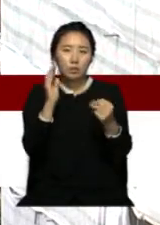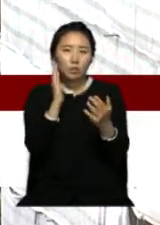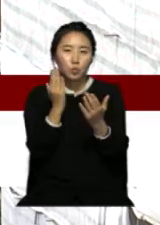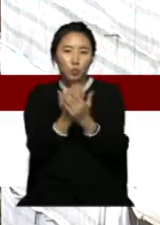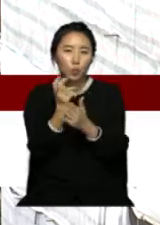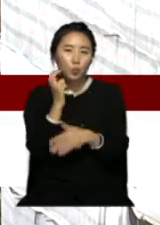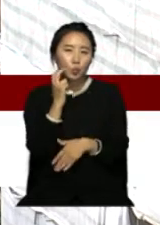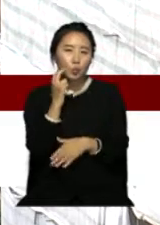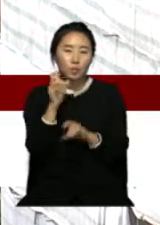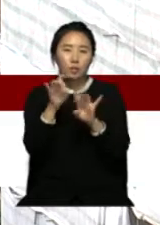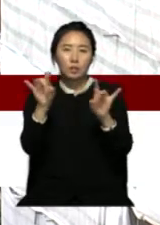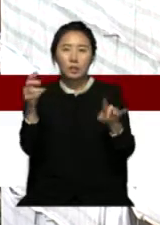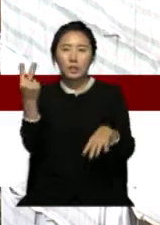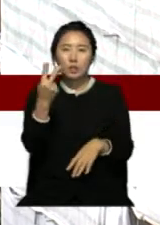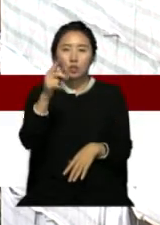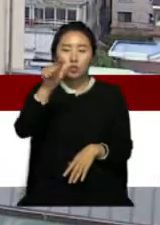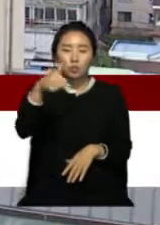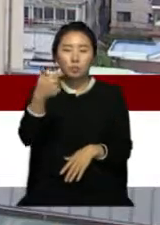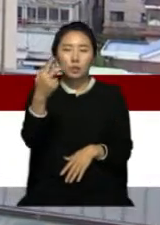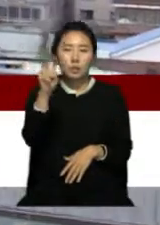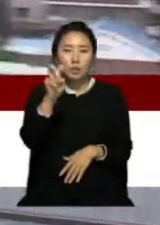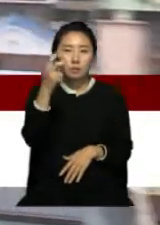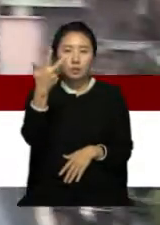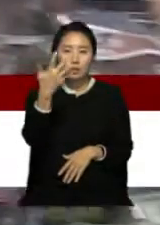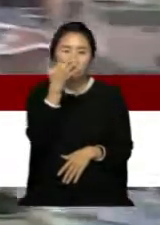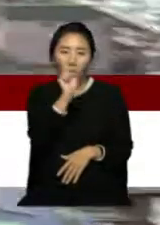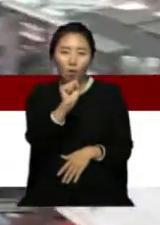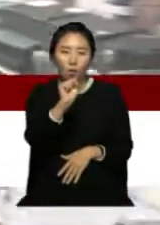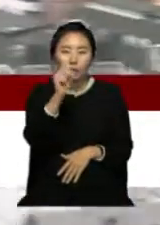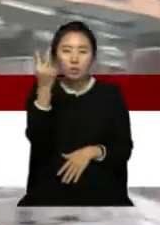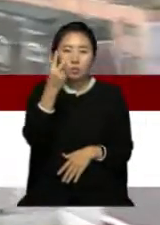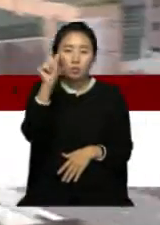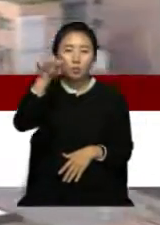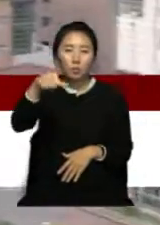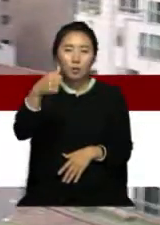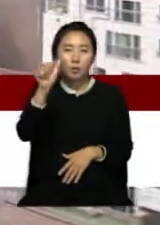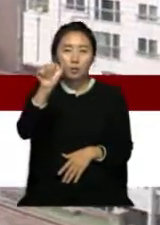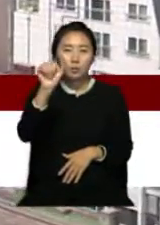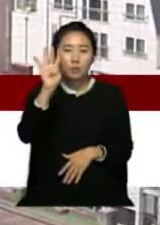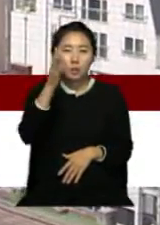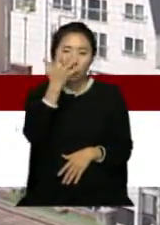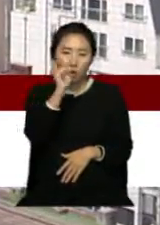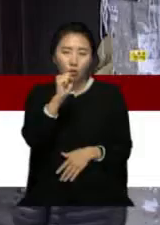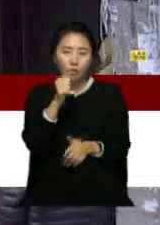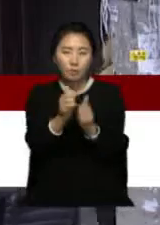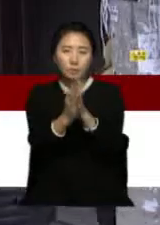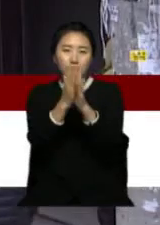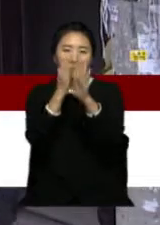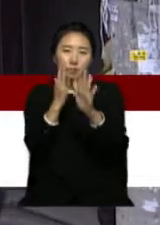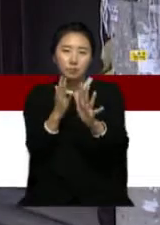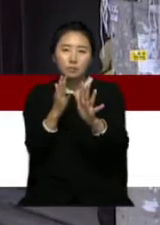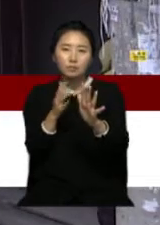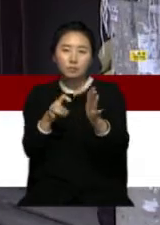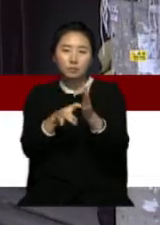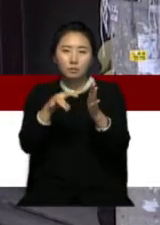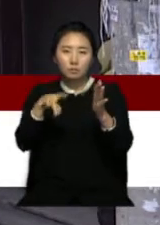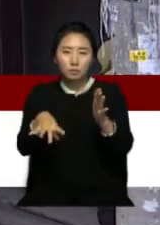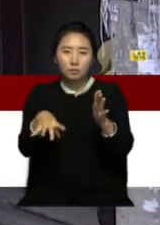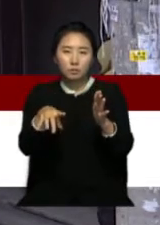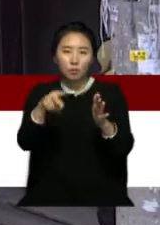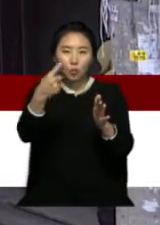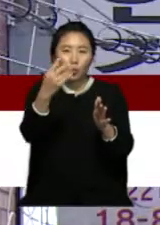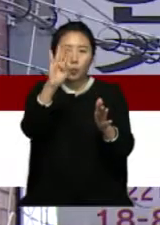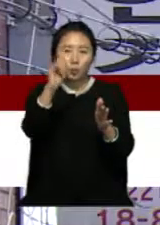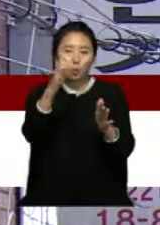송파구가 각각 2627 업과 2254 억 원으로 뒤를 이었습니다 반면 부가 애기 적응 군은